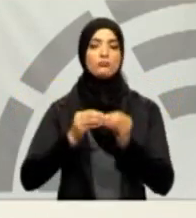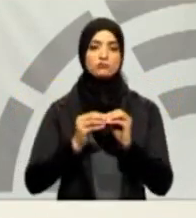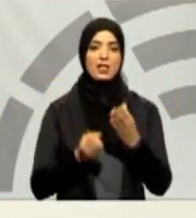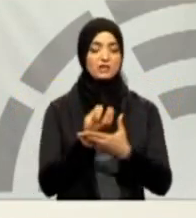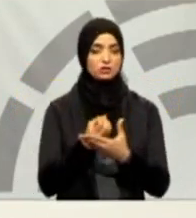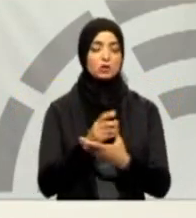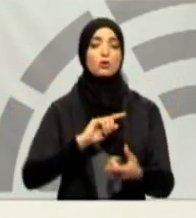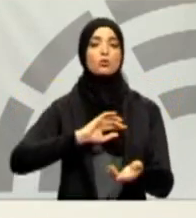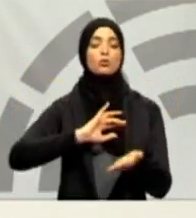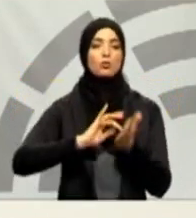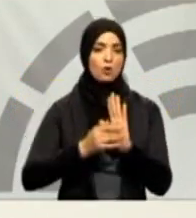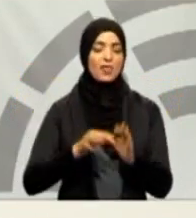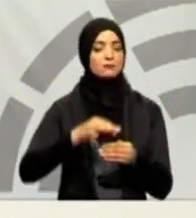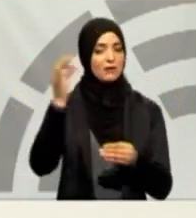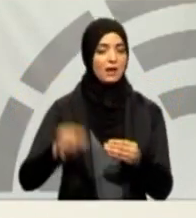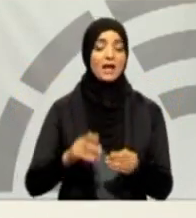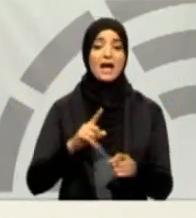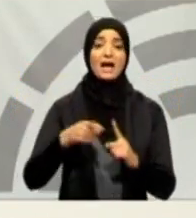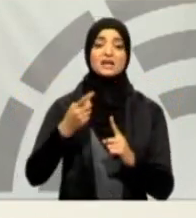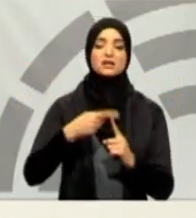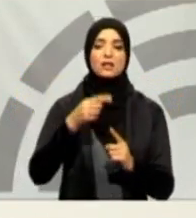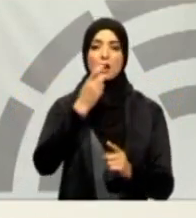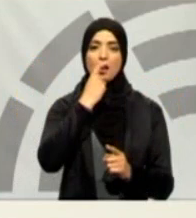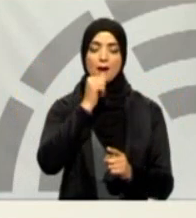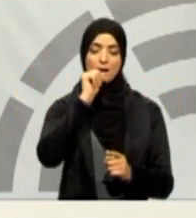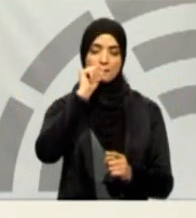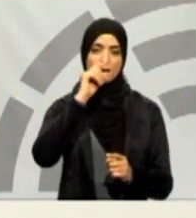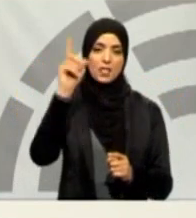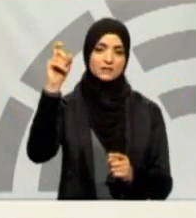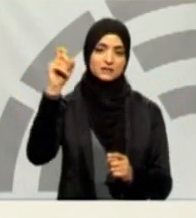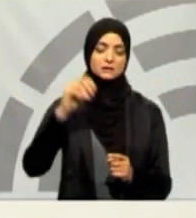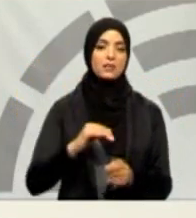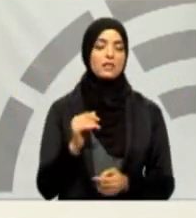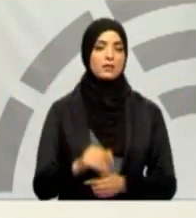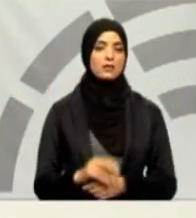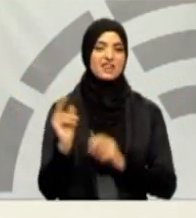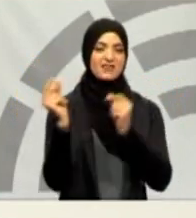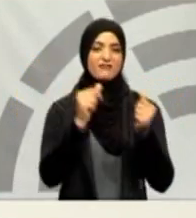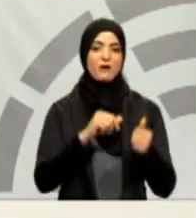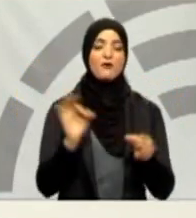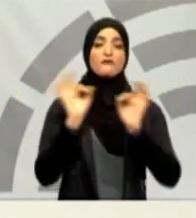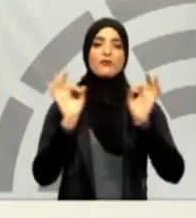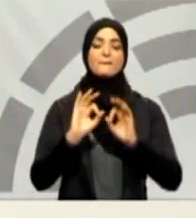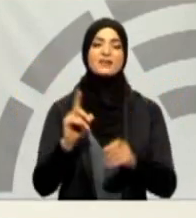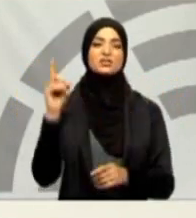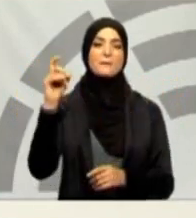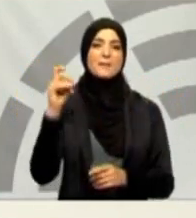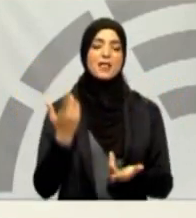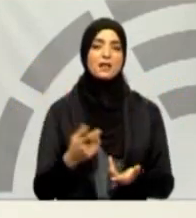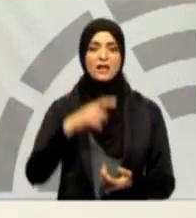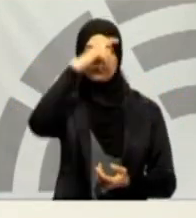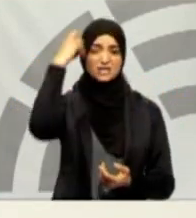خاصه مشكل الماء الصالح للشراب فكان عديد الاحياء يعانون من ضعف منسوب الماء